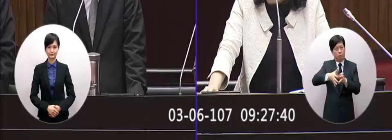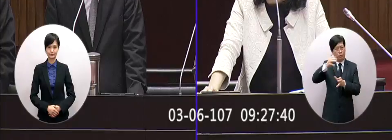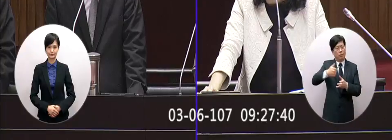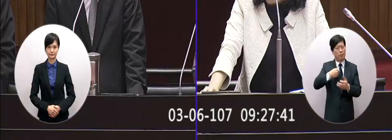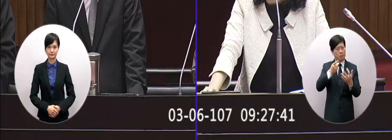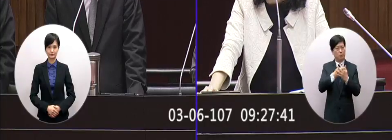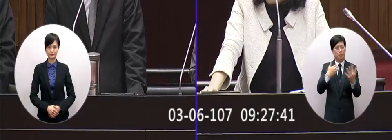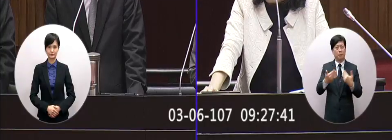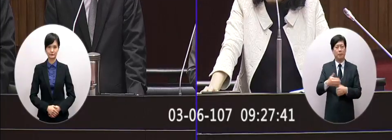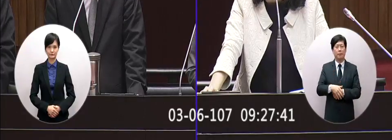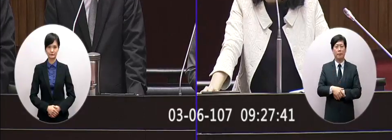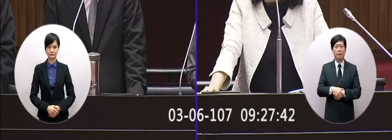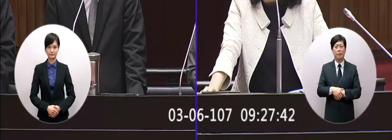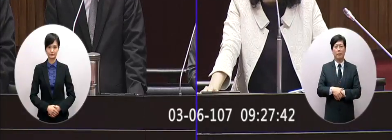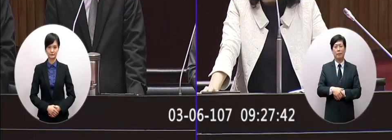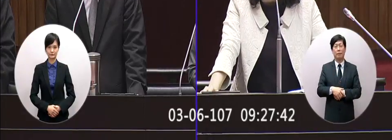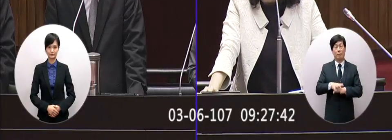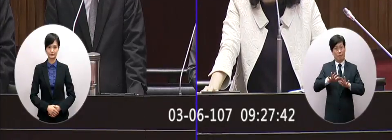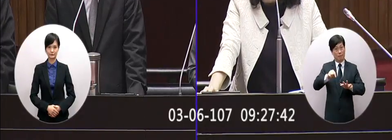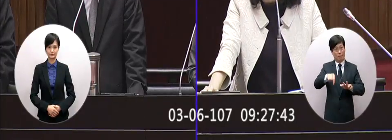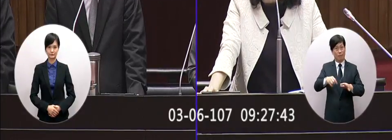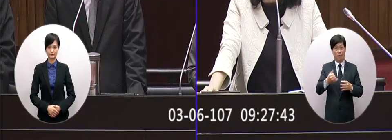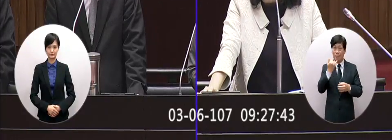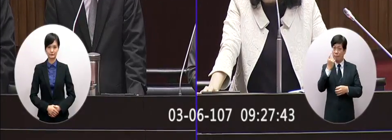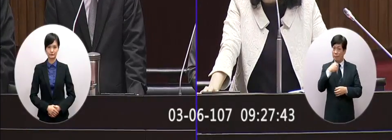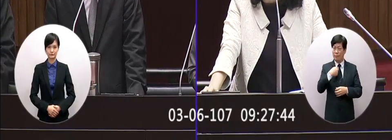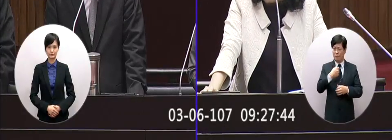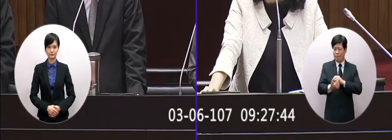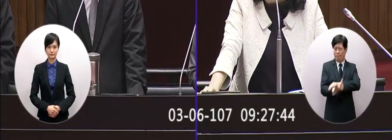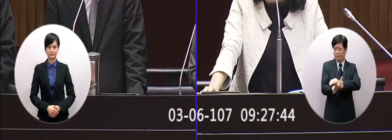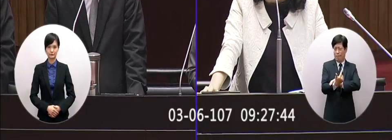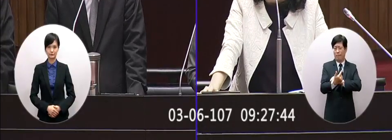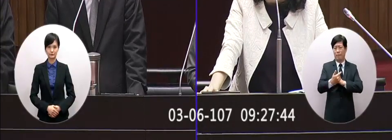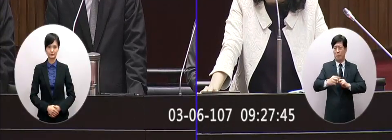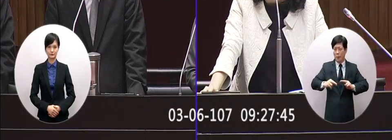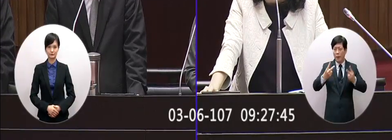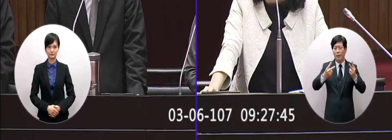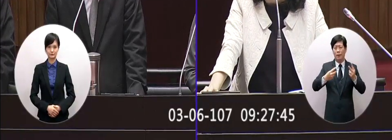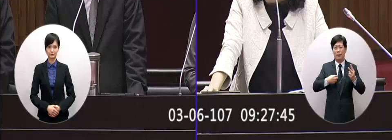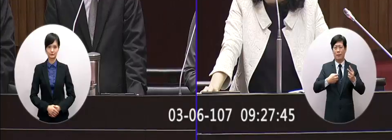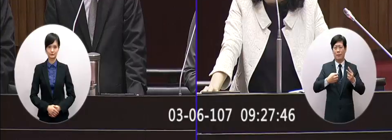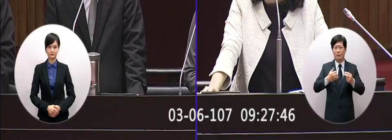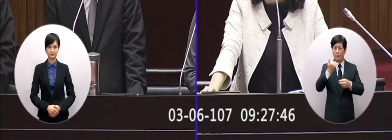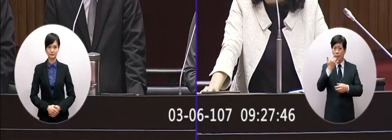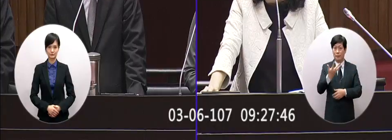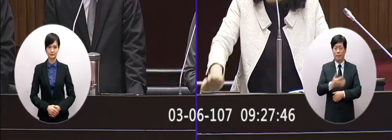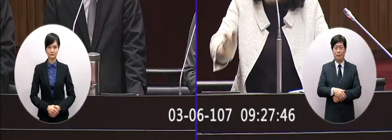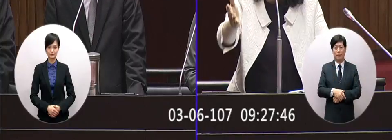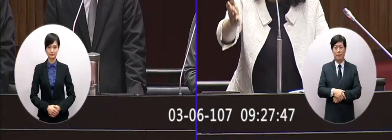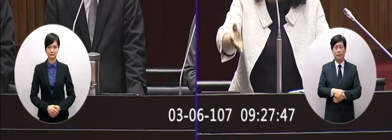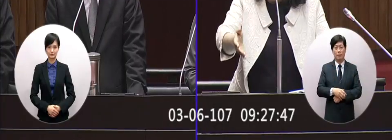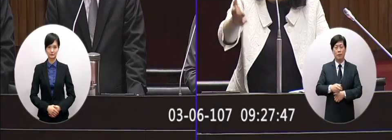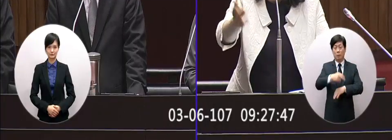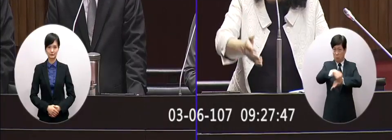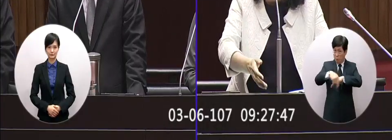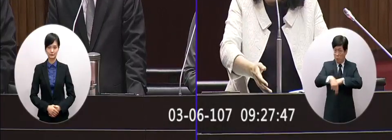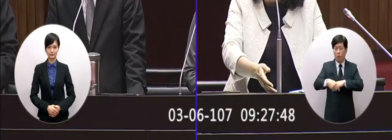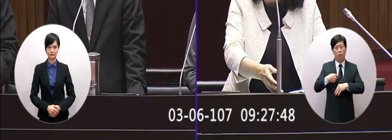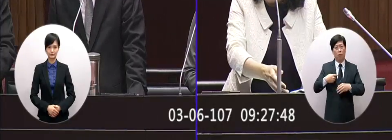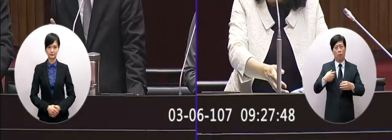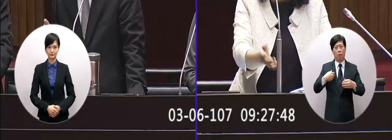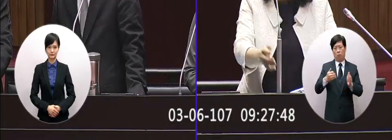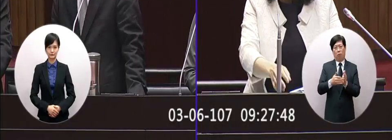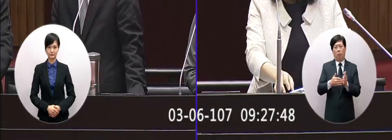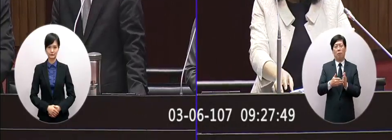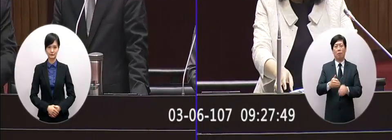清楚这一条桥。好，所以这个部分是不是可以赶快加速来让它改建，可以吗？因为规划其实都已经